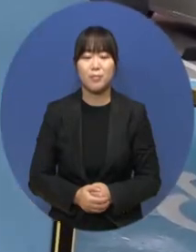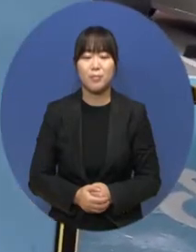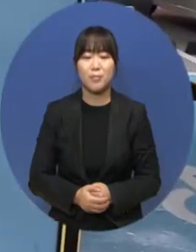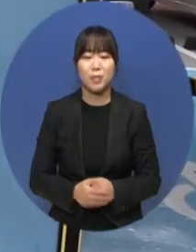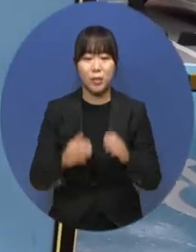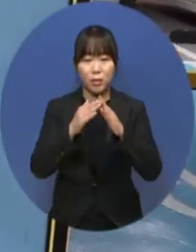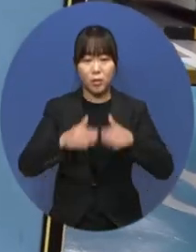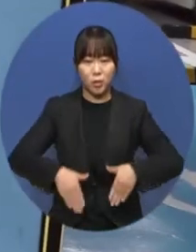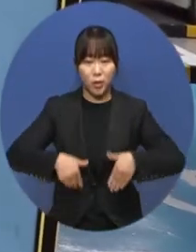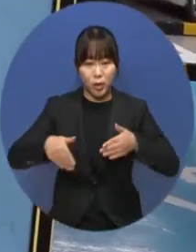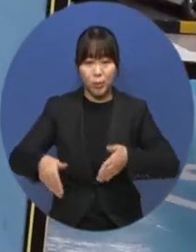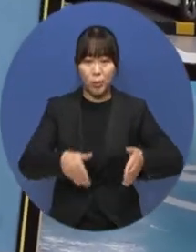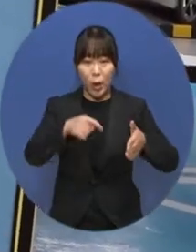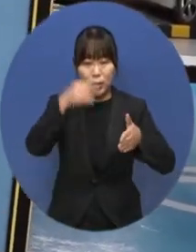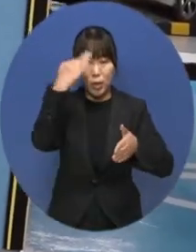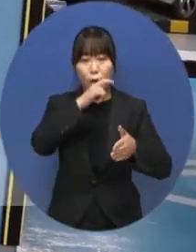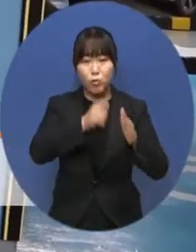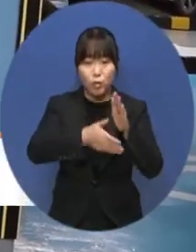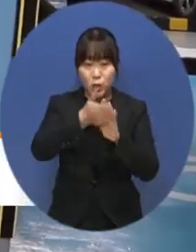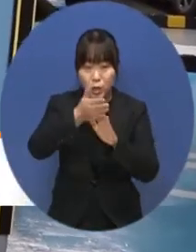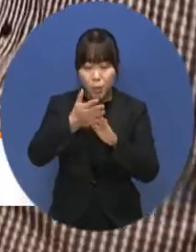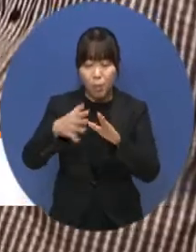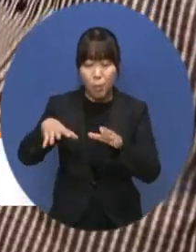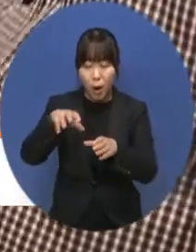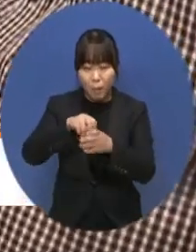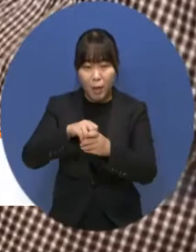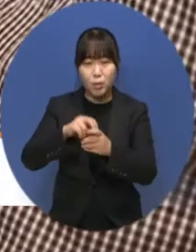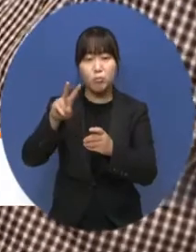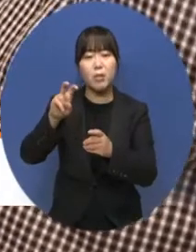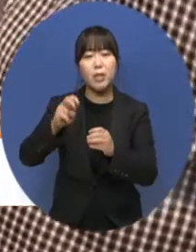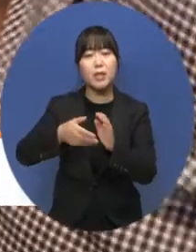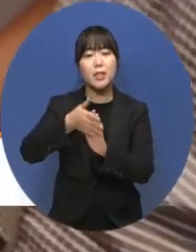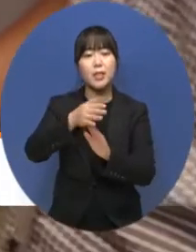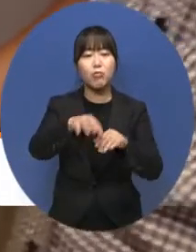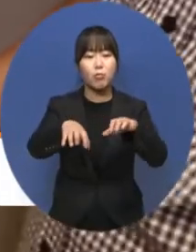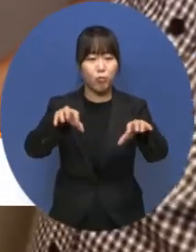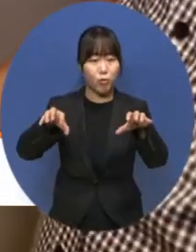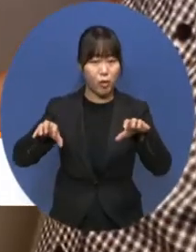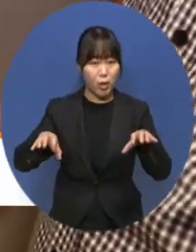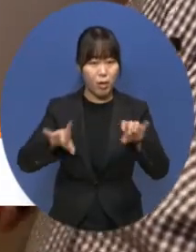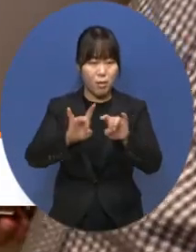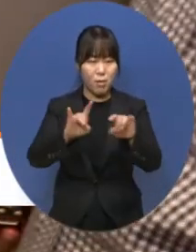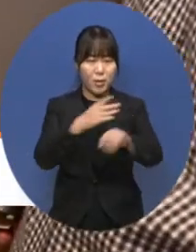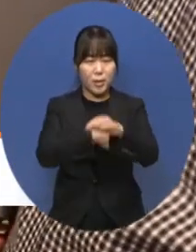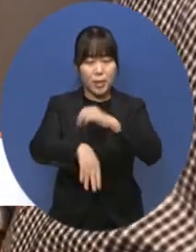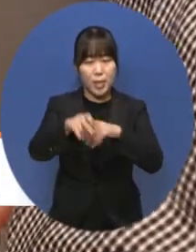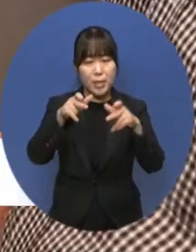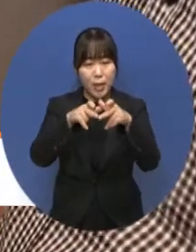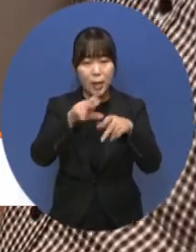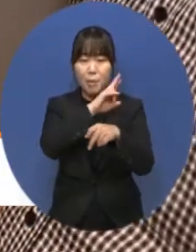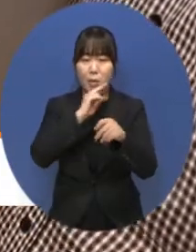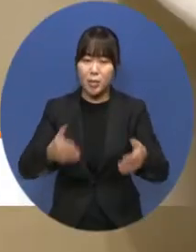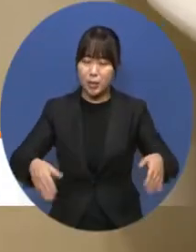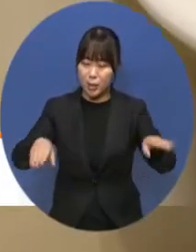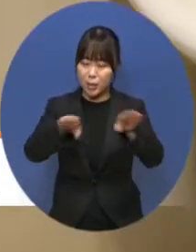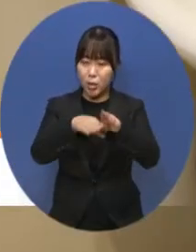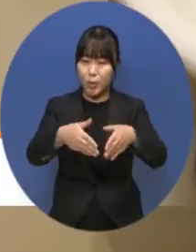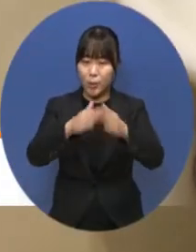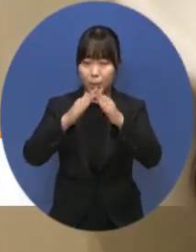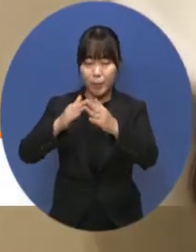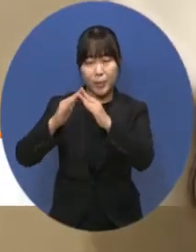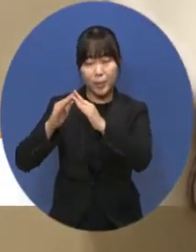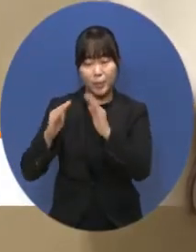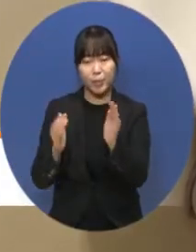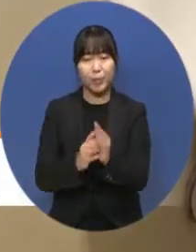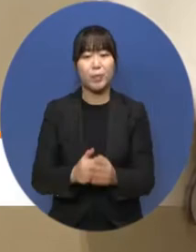전남 도내에서는 여수시를 포함한 22개 시군에 각종 지체장애인 편의시설들이